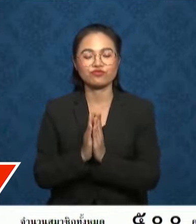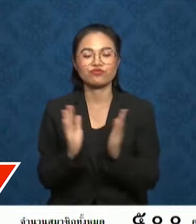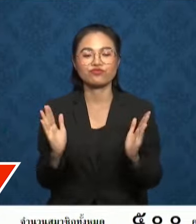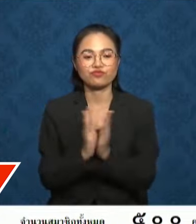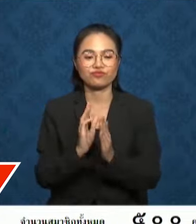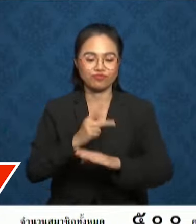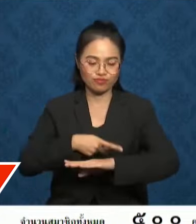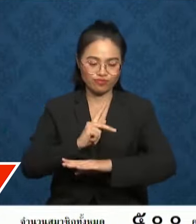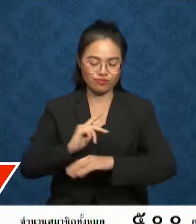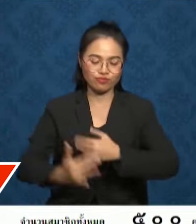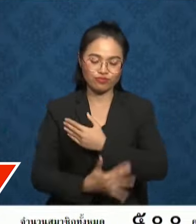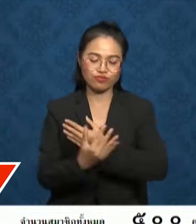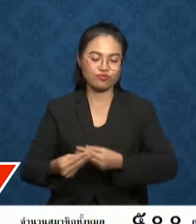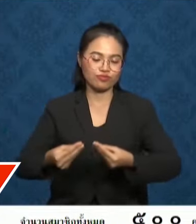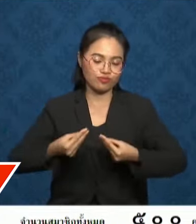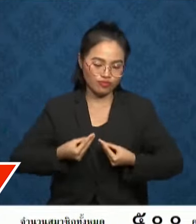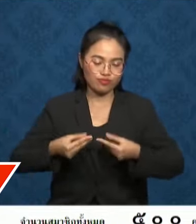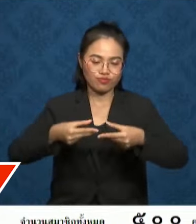ปทานที่ป Blaze